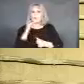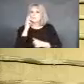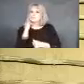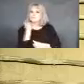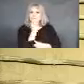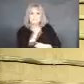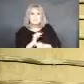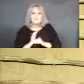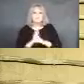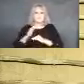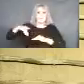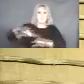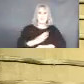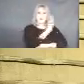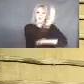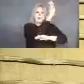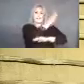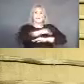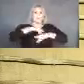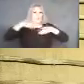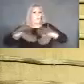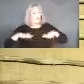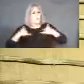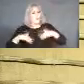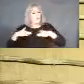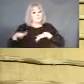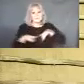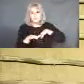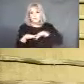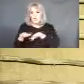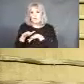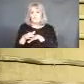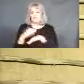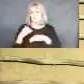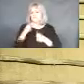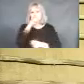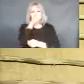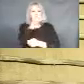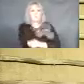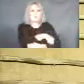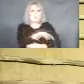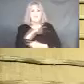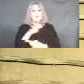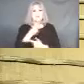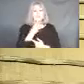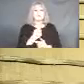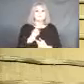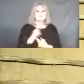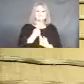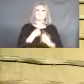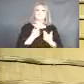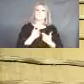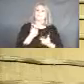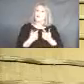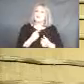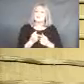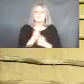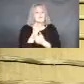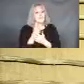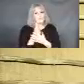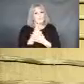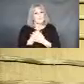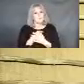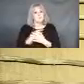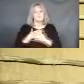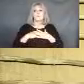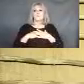nie, as daar is, dan moet jy af teen so'n sandpaaikie, oor die rotse, oor die mossels, in die see, en jy ry